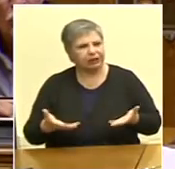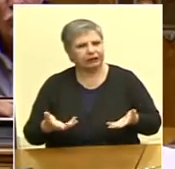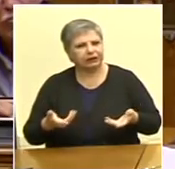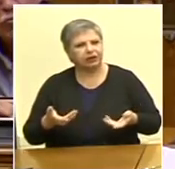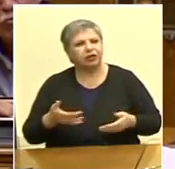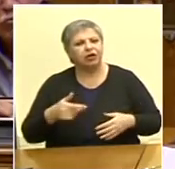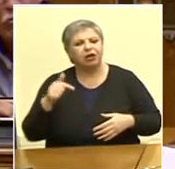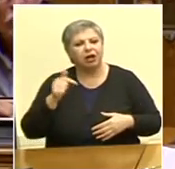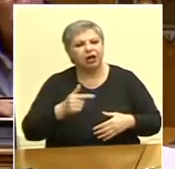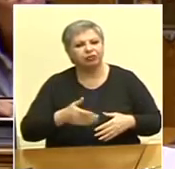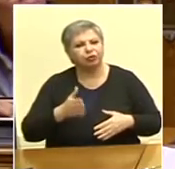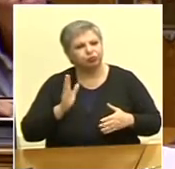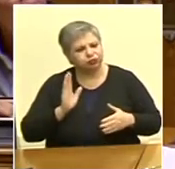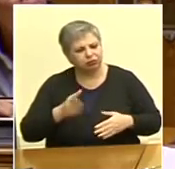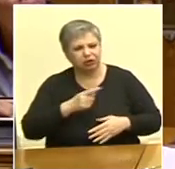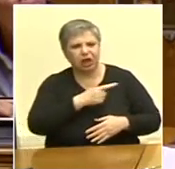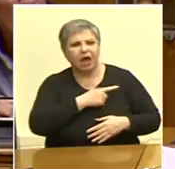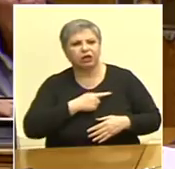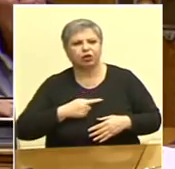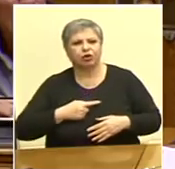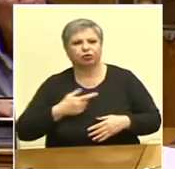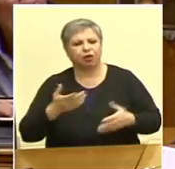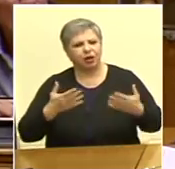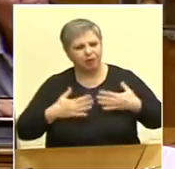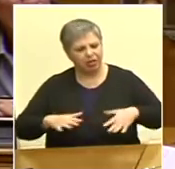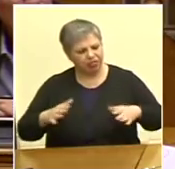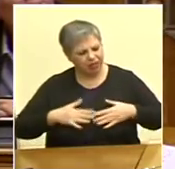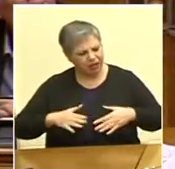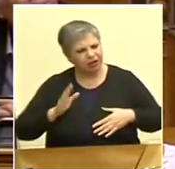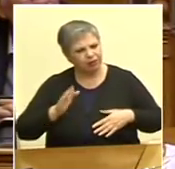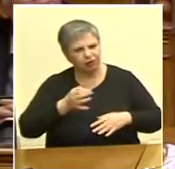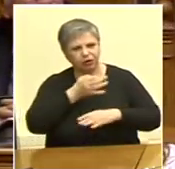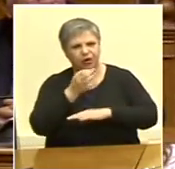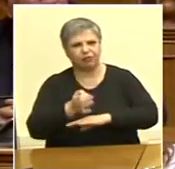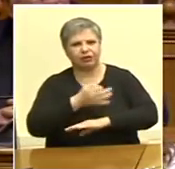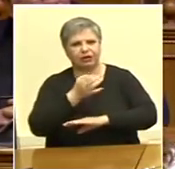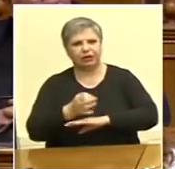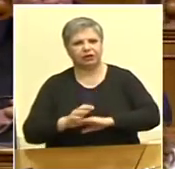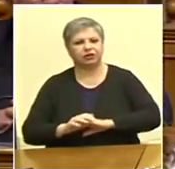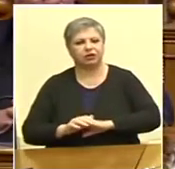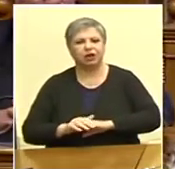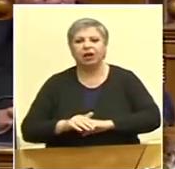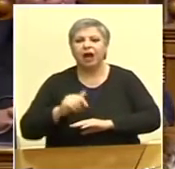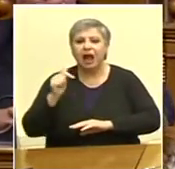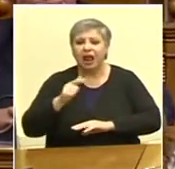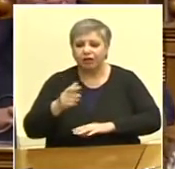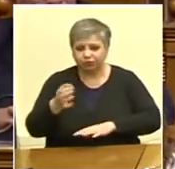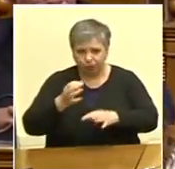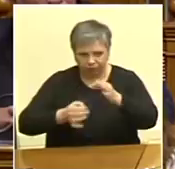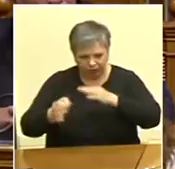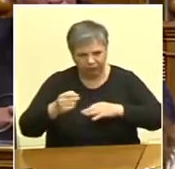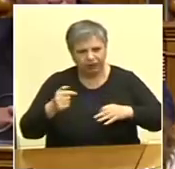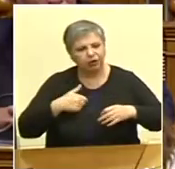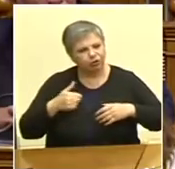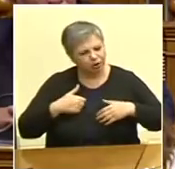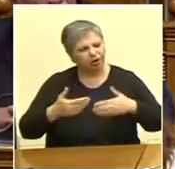αυτός. Α, ναι. Θα σας πω λοιπόν, θα σας πω τα πάντα σήμερα γιατί μου ανοίξατε την όρεξη. Θα σας πω τα πάντα